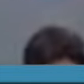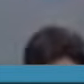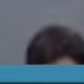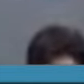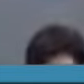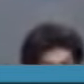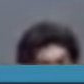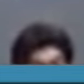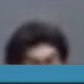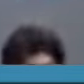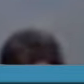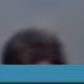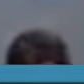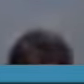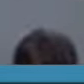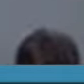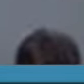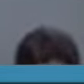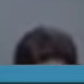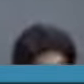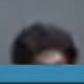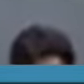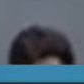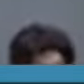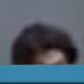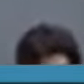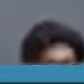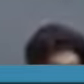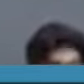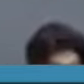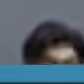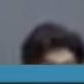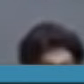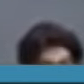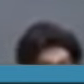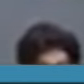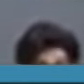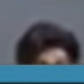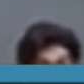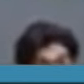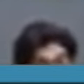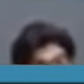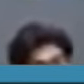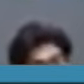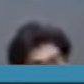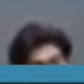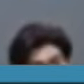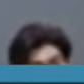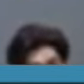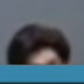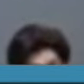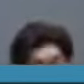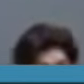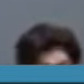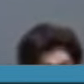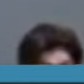พันธุ์นี้ให้ดียิ่งขึ้นไปอีกและทำให้ราคาข้าวสูงขึ้นไปครับ หลังจากนั้นนายกรัฐมนตรีได้เดินพบปะพี่น้องประชาชนช